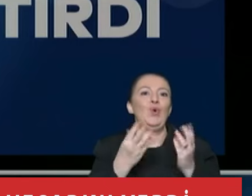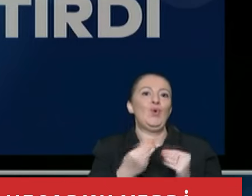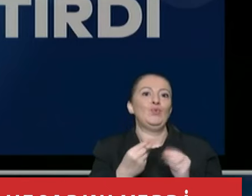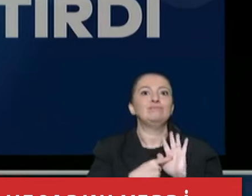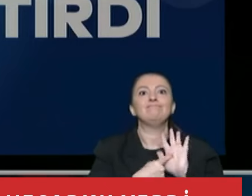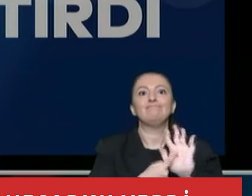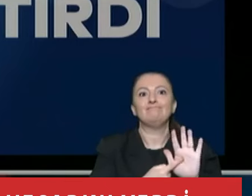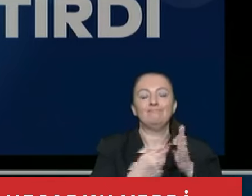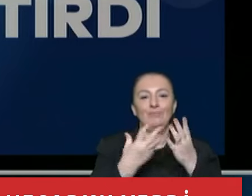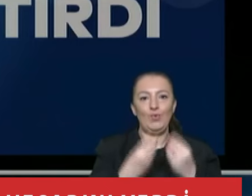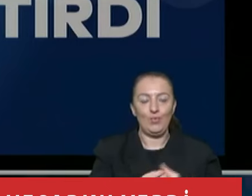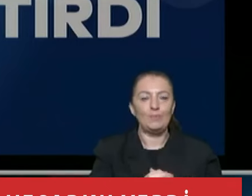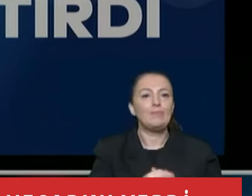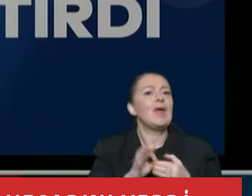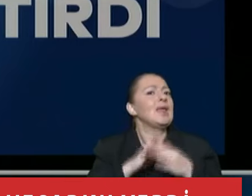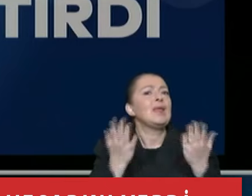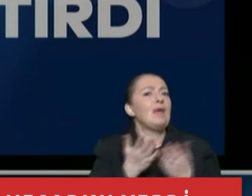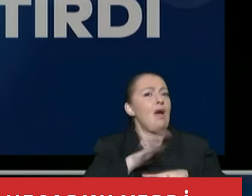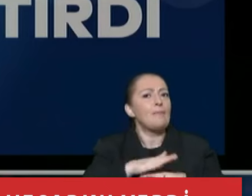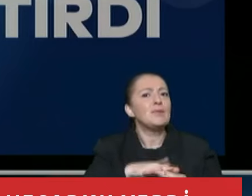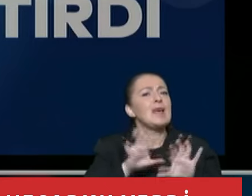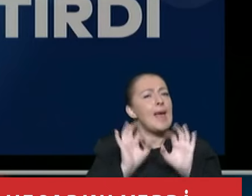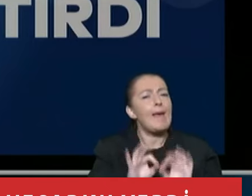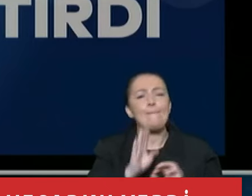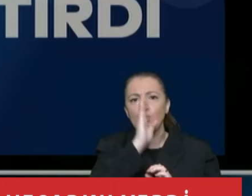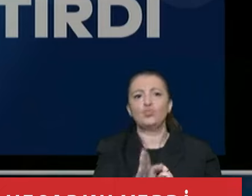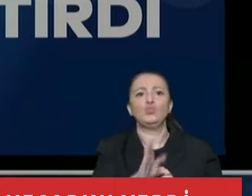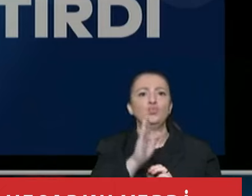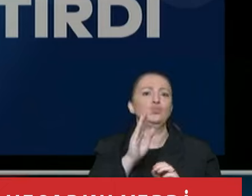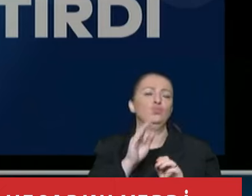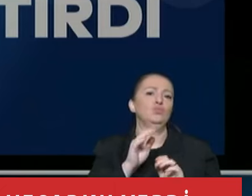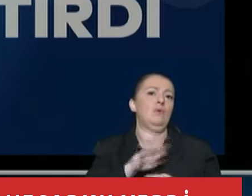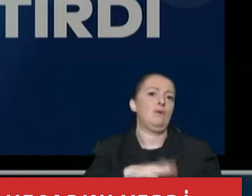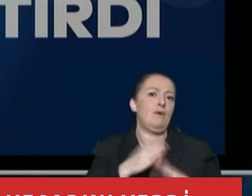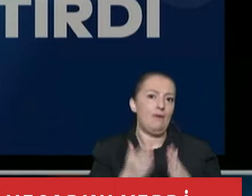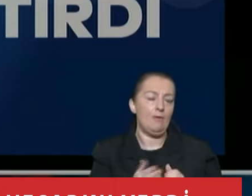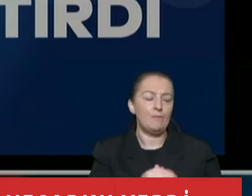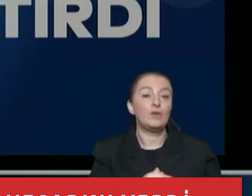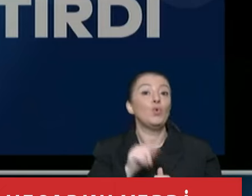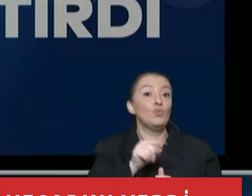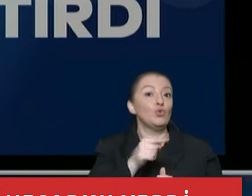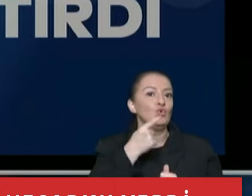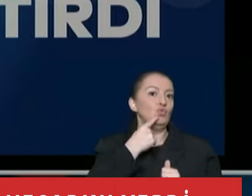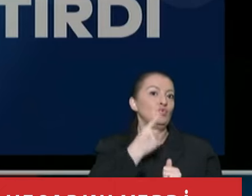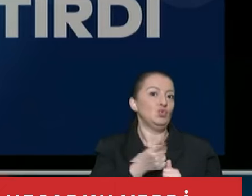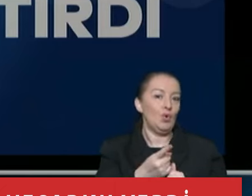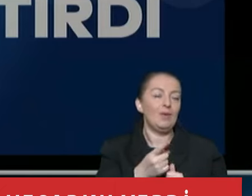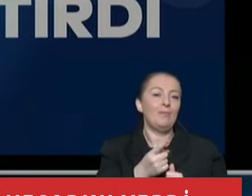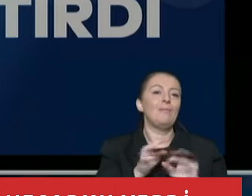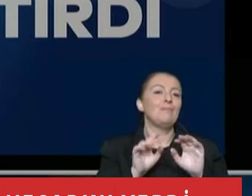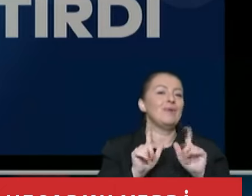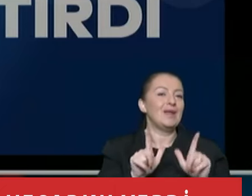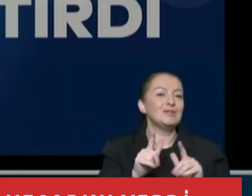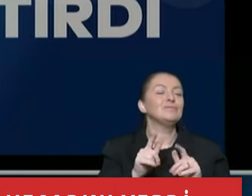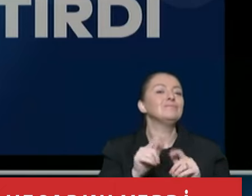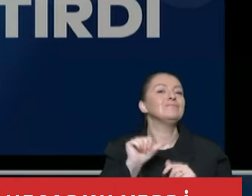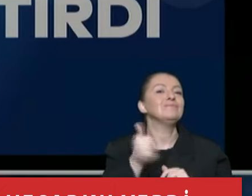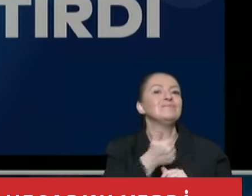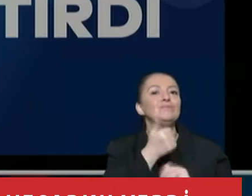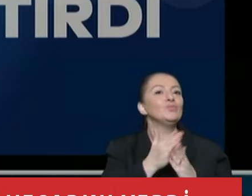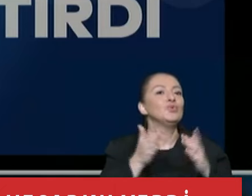yaptıysak hukuk ve dürüstlük içerisinde yaptık o nedenle şunu söyleyeyim kıymetli Büyükşehir